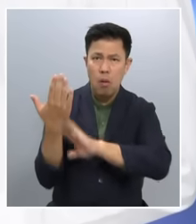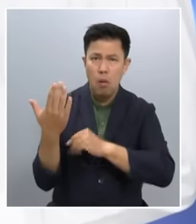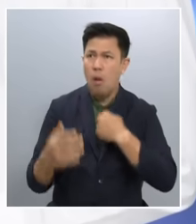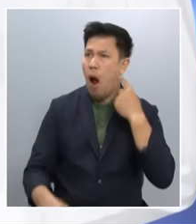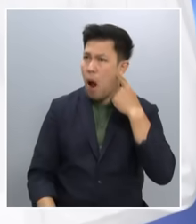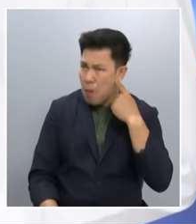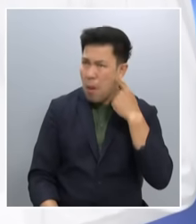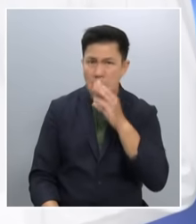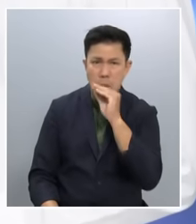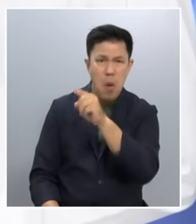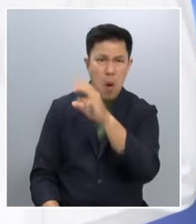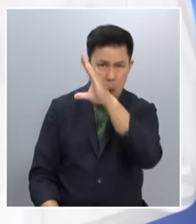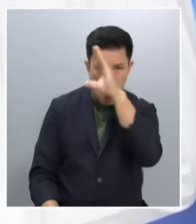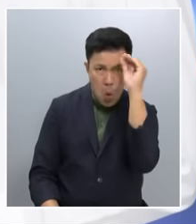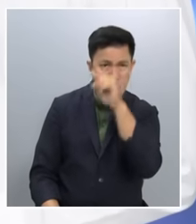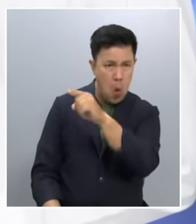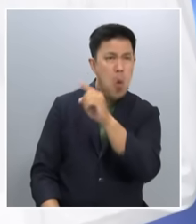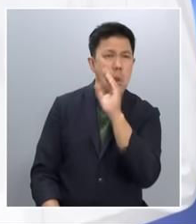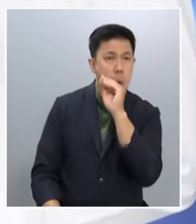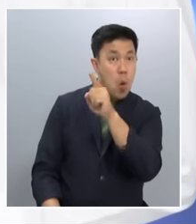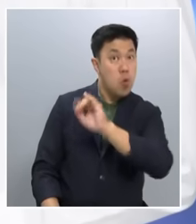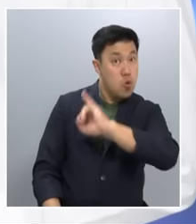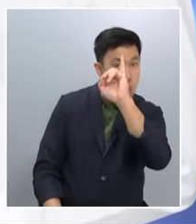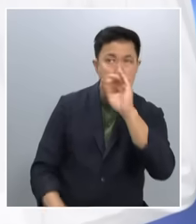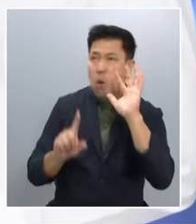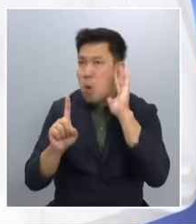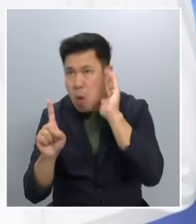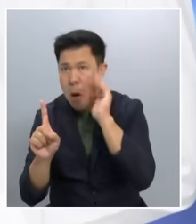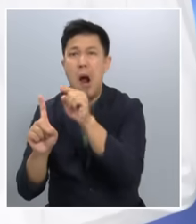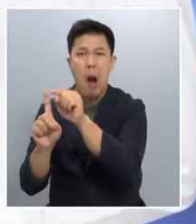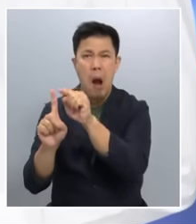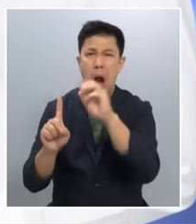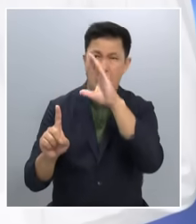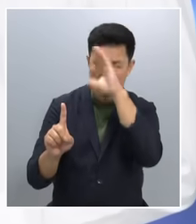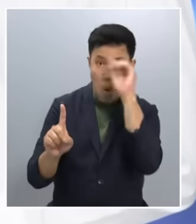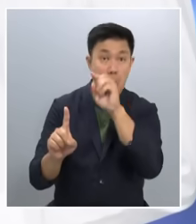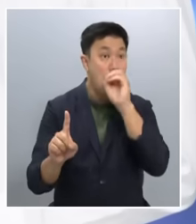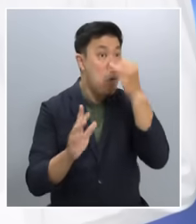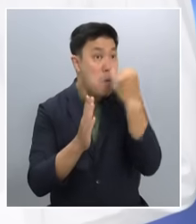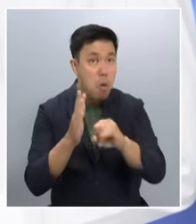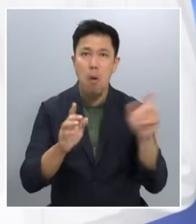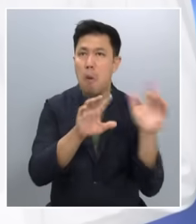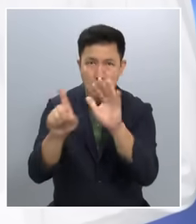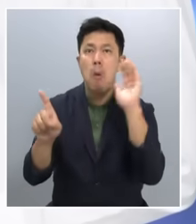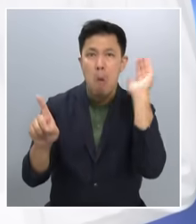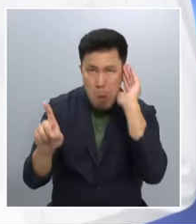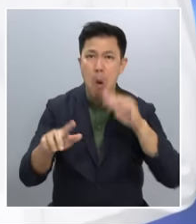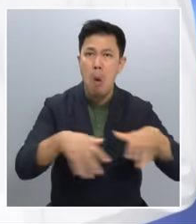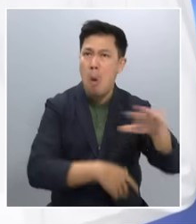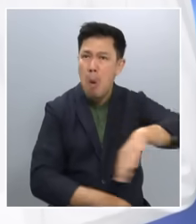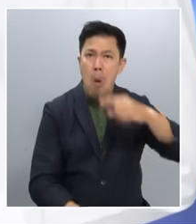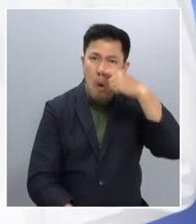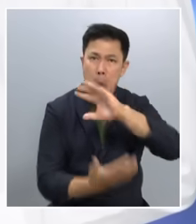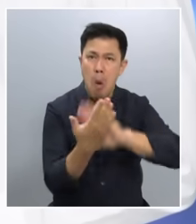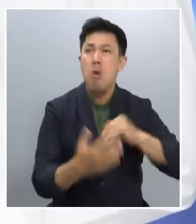ากหนุ่มกัญชัยคนเดียวว่าถูกหรือผิดครับพี่ปันถ้าวันนี้หนุ่มกัญชัยบอกผิดคือผิดเลยครับพี่ปันใ